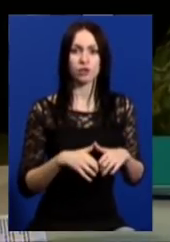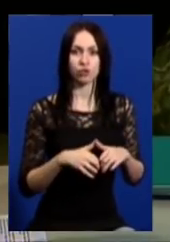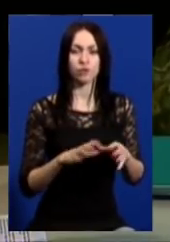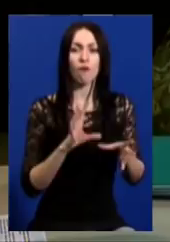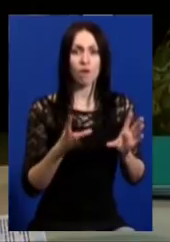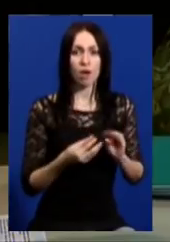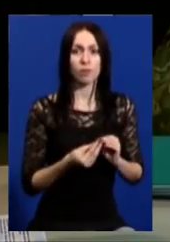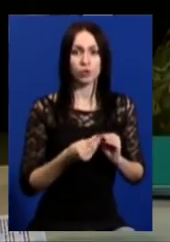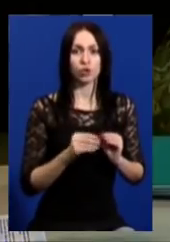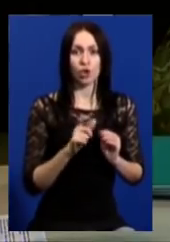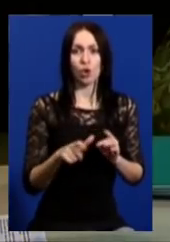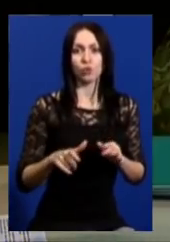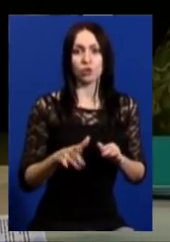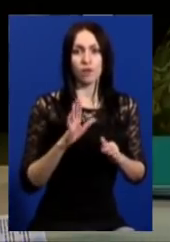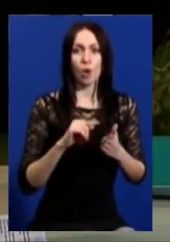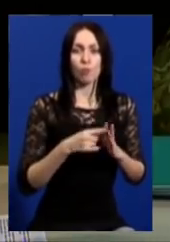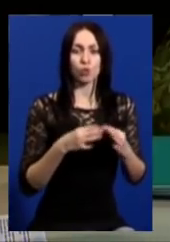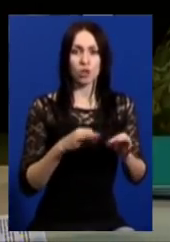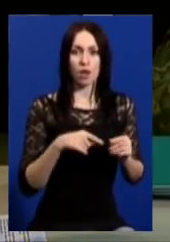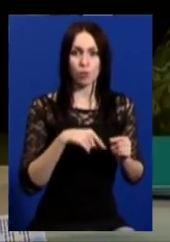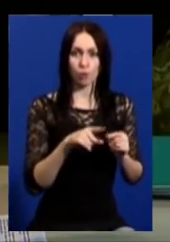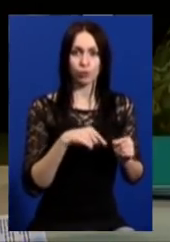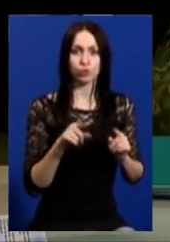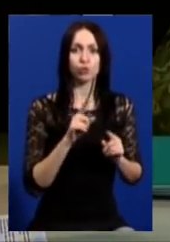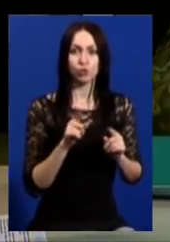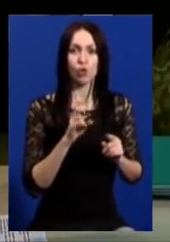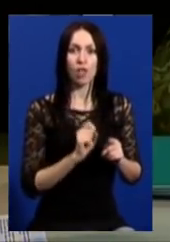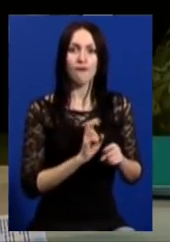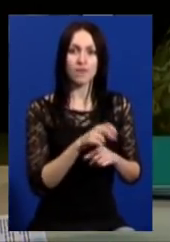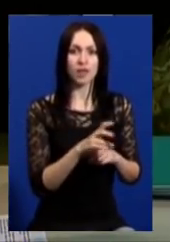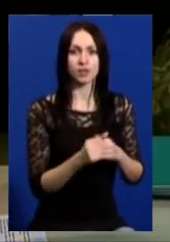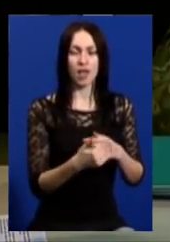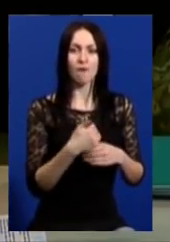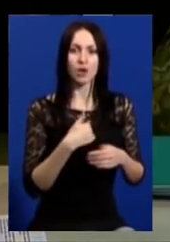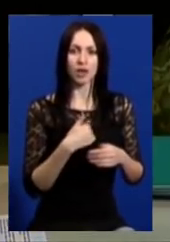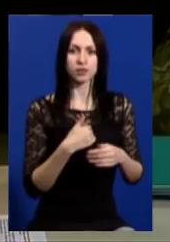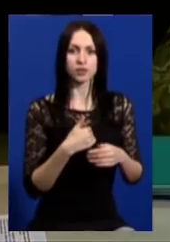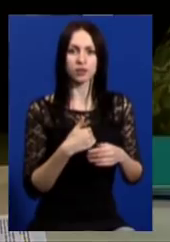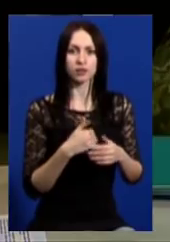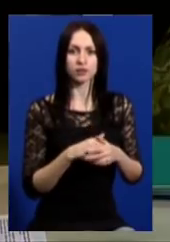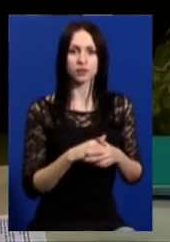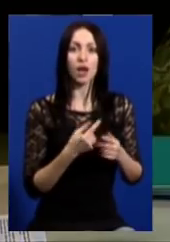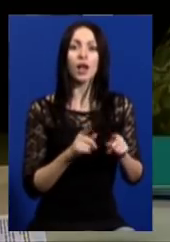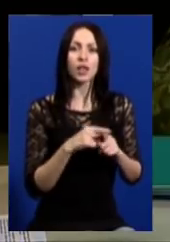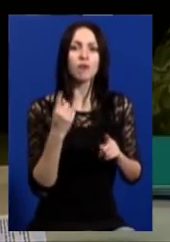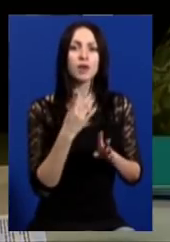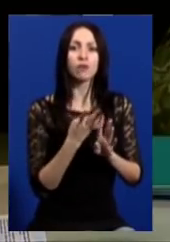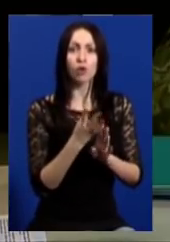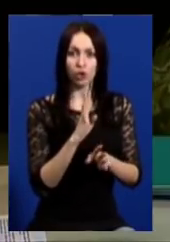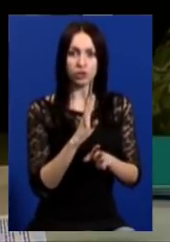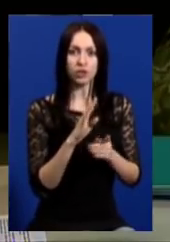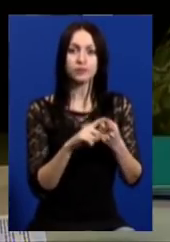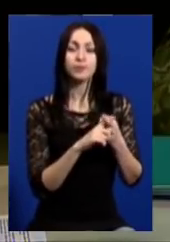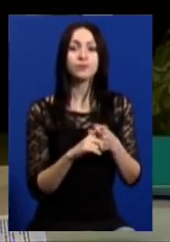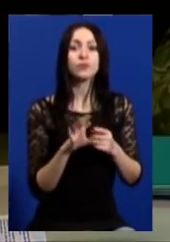взагалі пасажиропотоку в пунктах пропуску, що на в'їзд, що на виїзд. І це, в першу чергу,